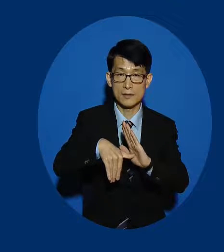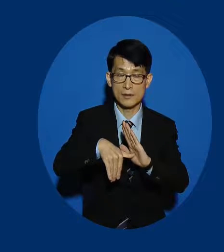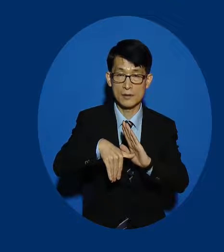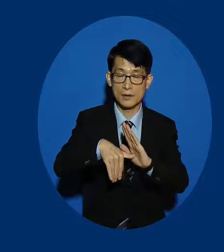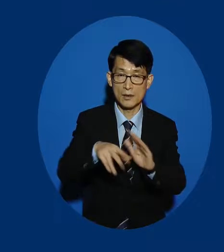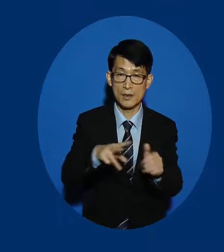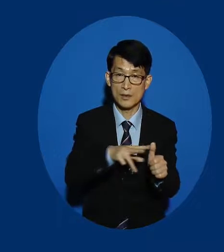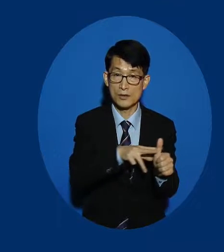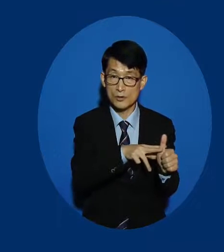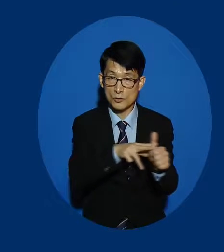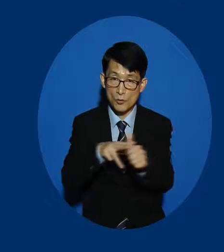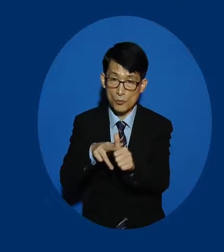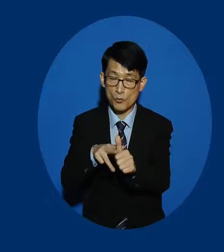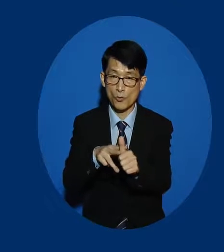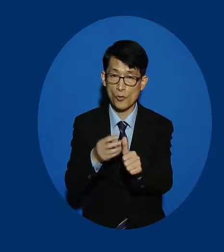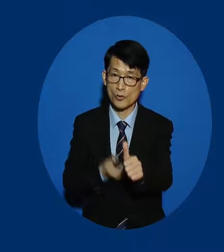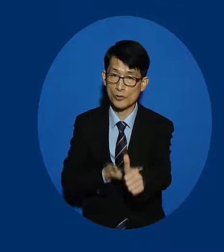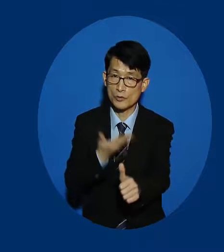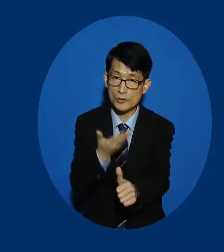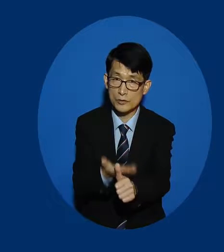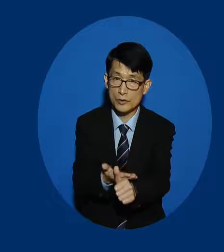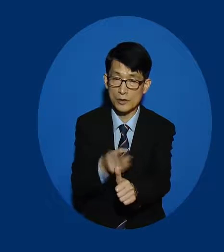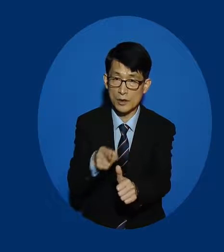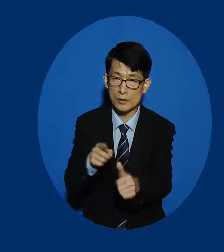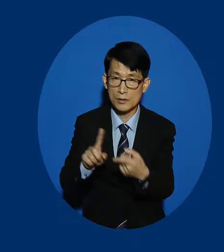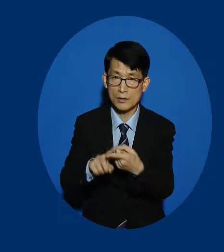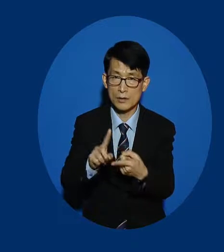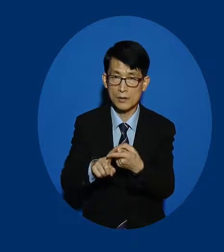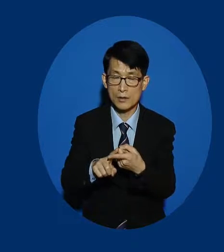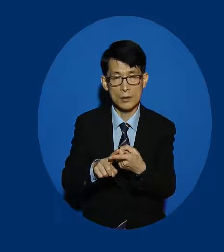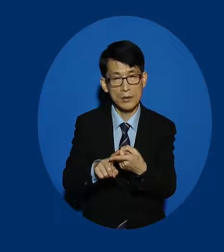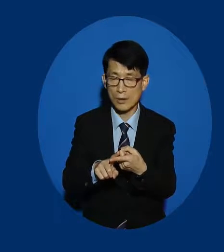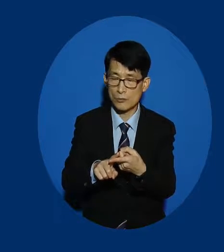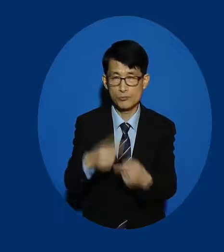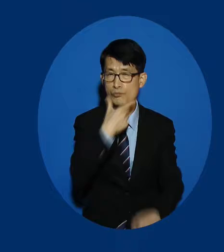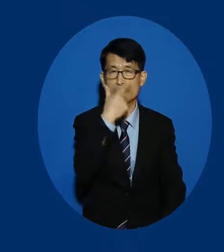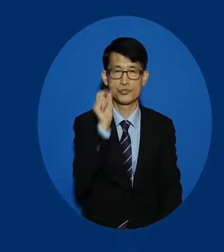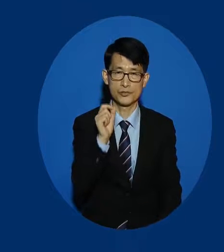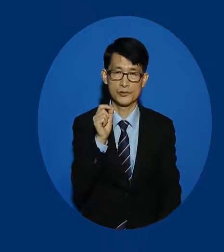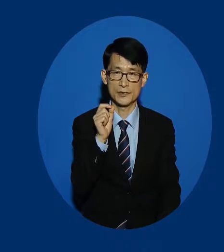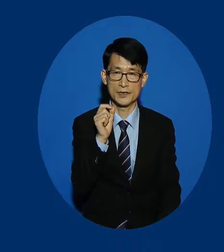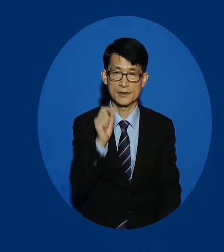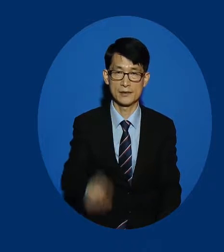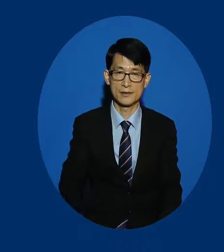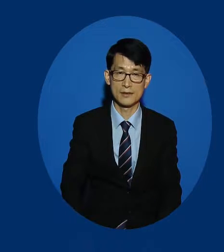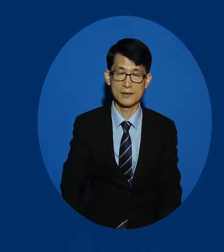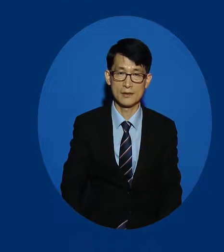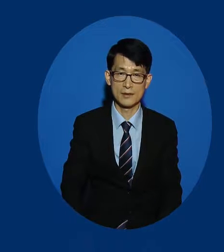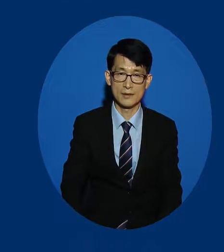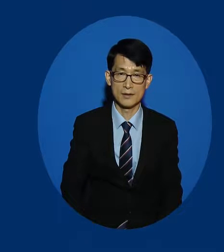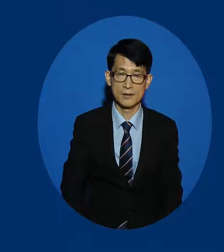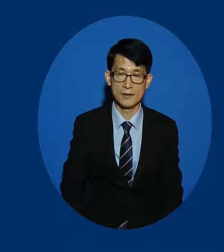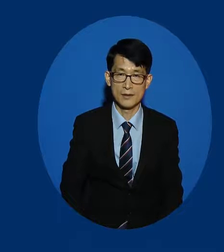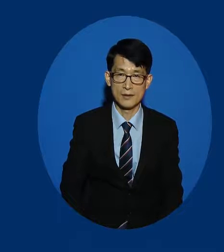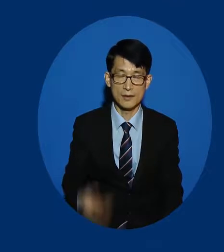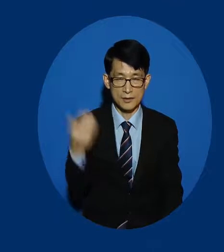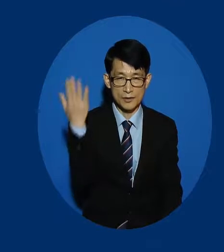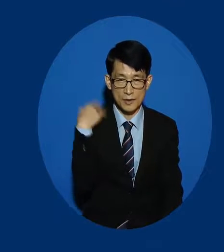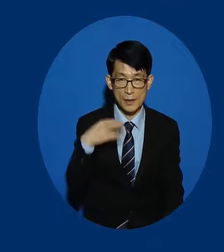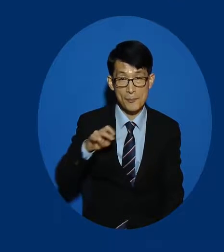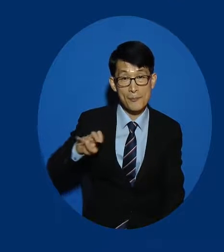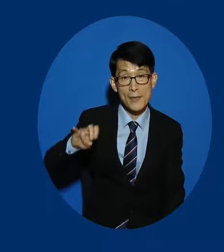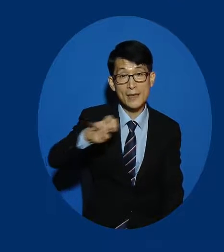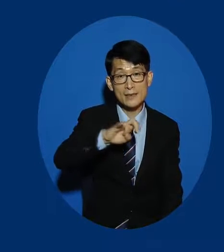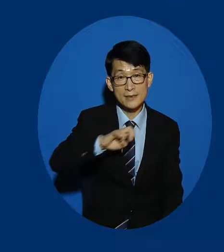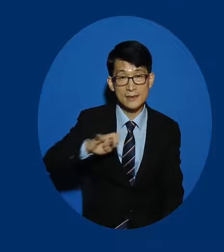사실 준비를 못했습니다. 근데 좀 그런 게 2005년도 메르스도 있었잖아요. 근데